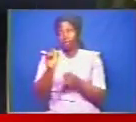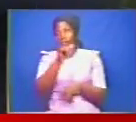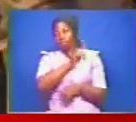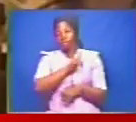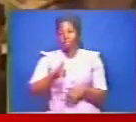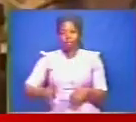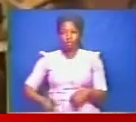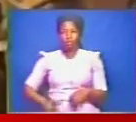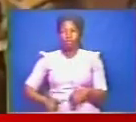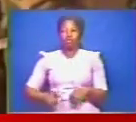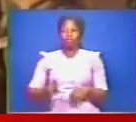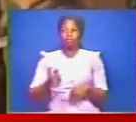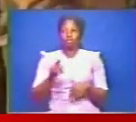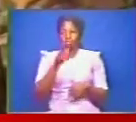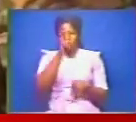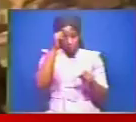Baba.